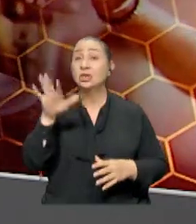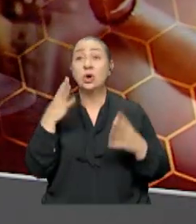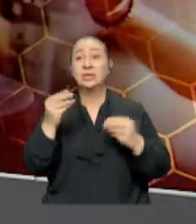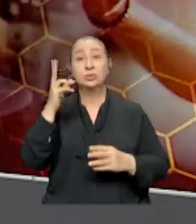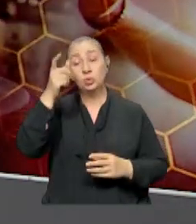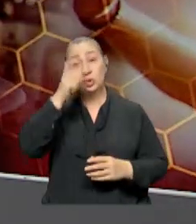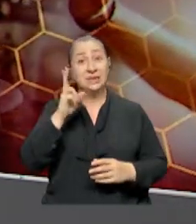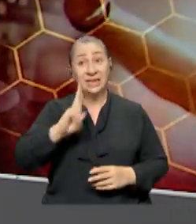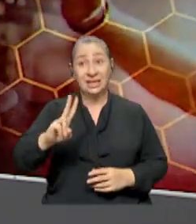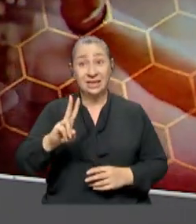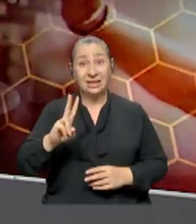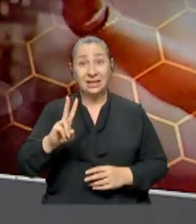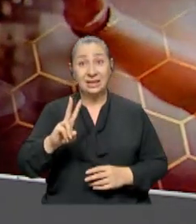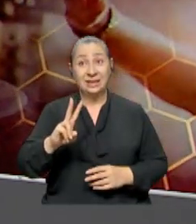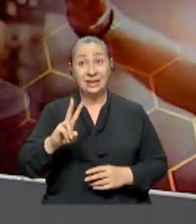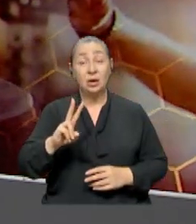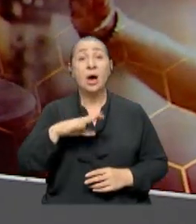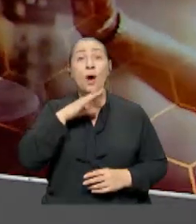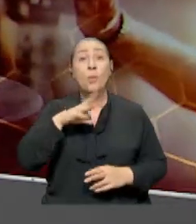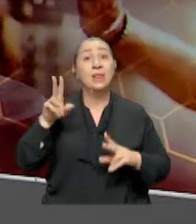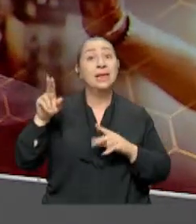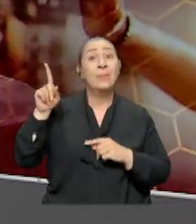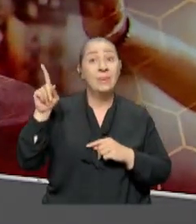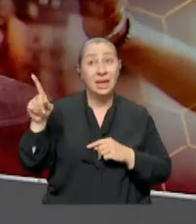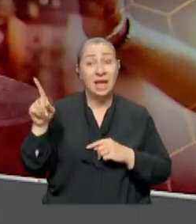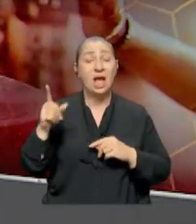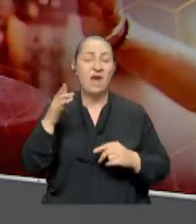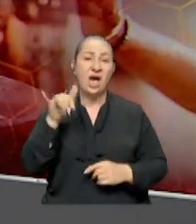olacak Türkiye zengin, Avrupalı kadar ve hak ettiği kadar.